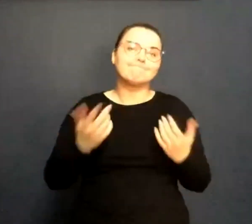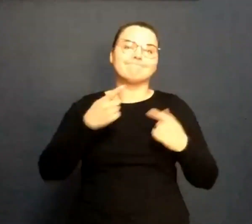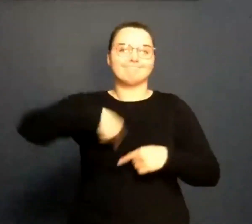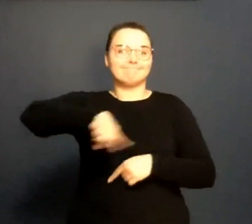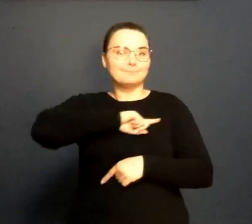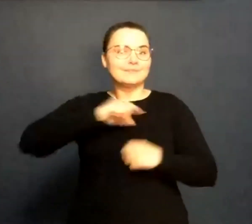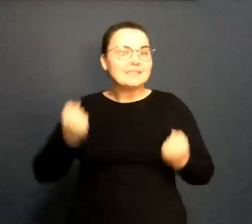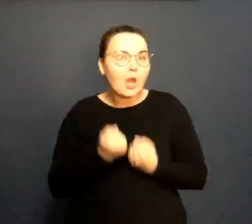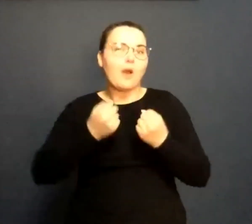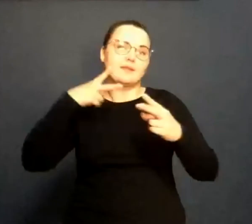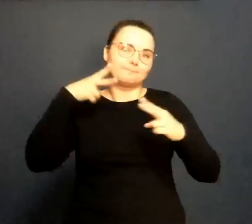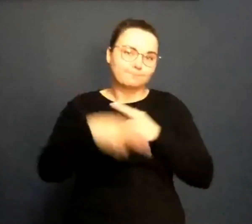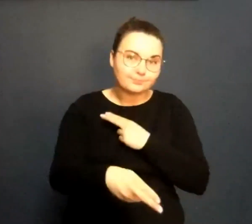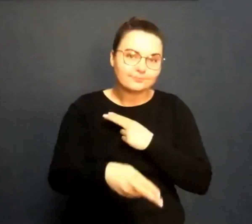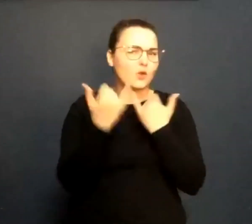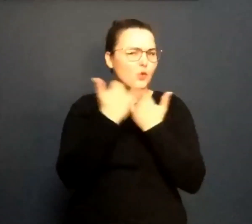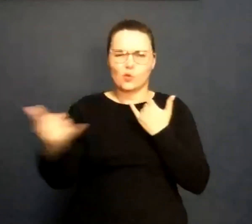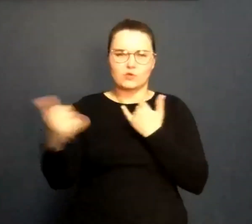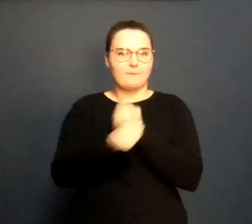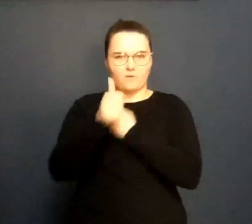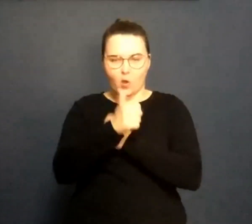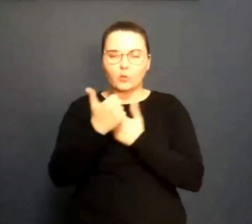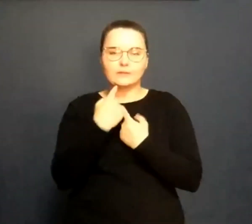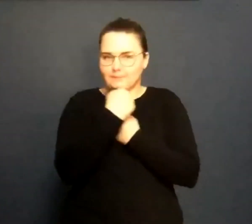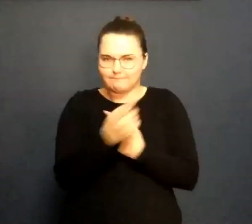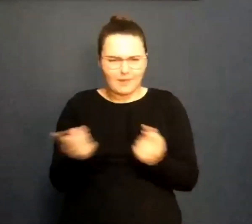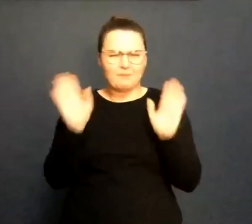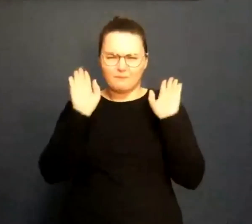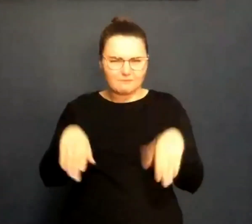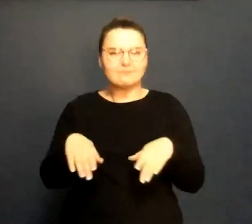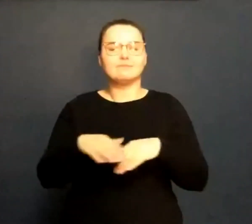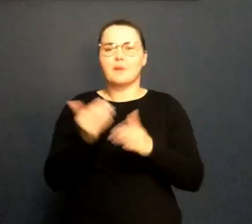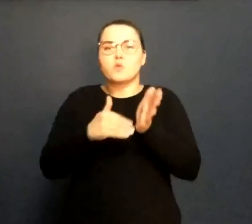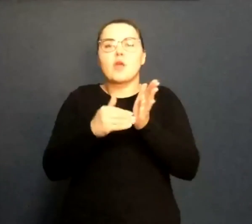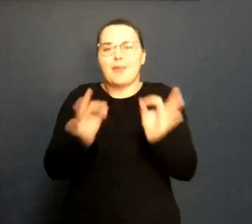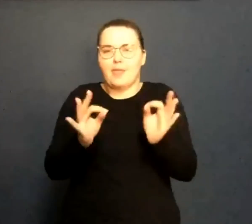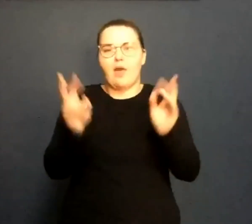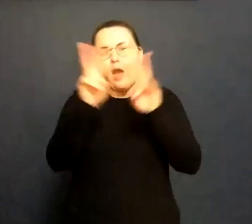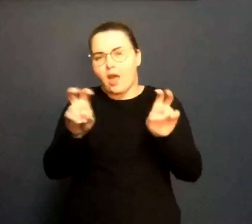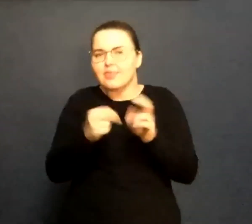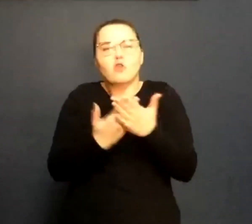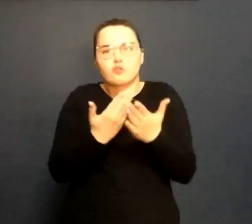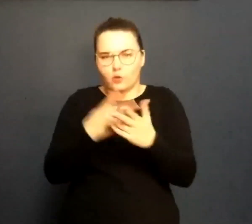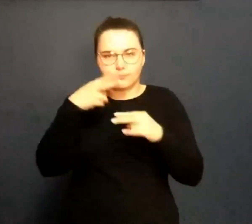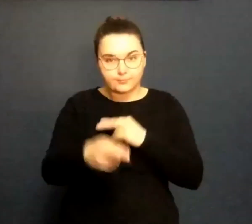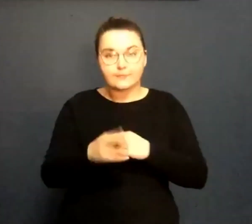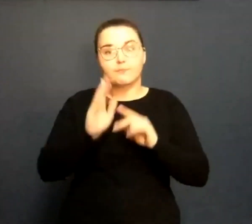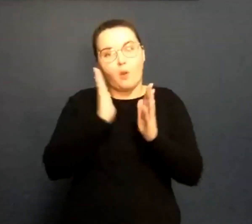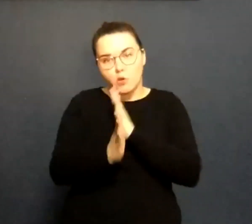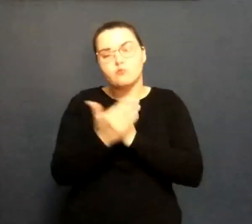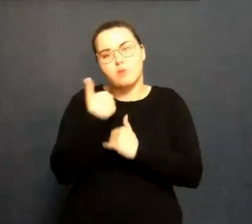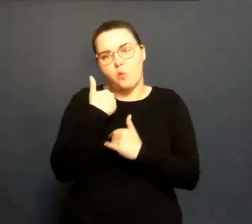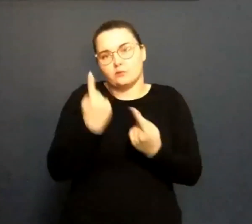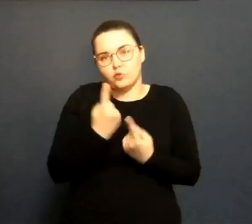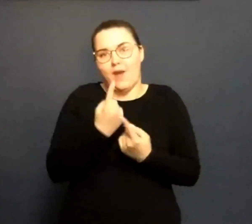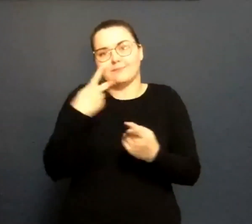nie będę teraz jakby wskazywał. Ponadto nas byli to mężczyźni, którzy są, że tak